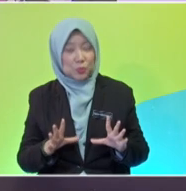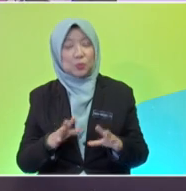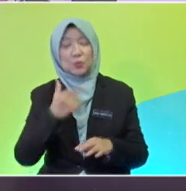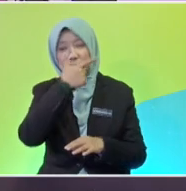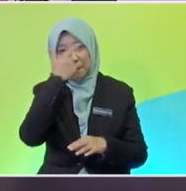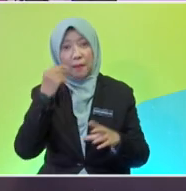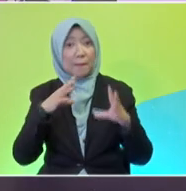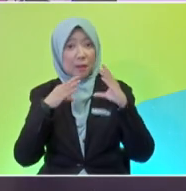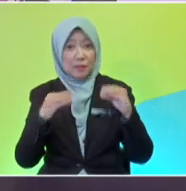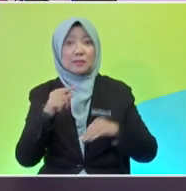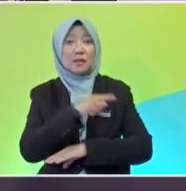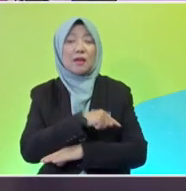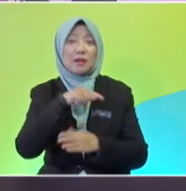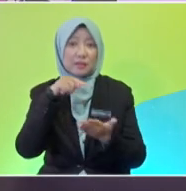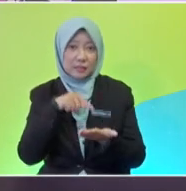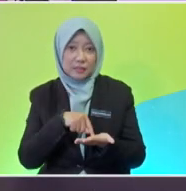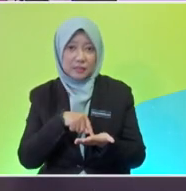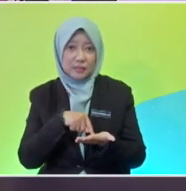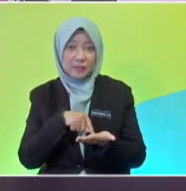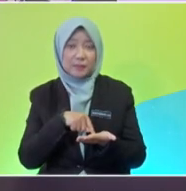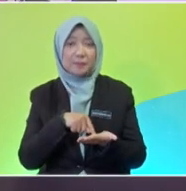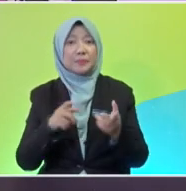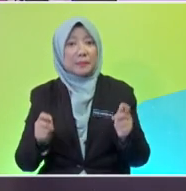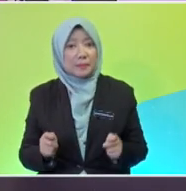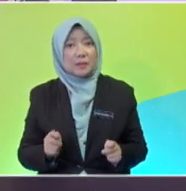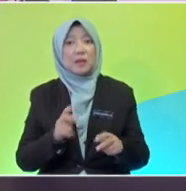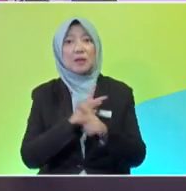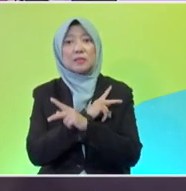hari ini Terima kasih juga kepada jurupa